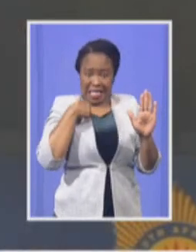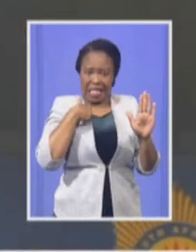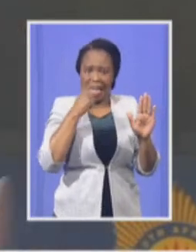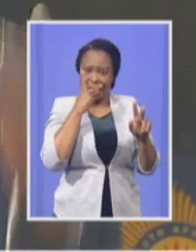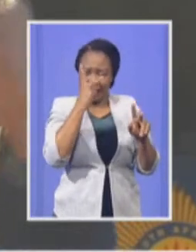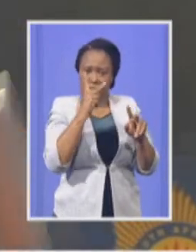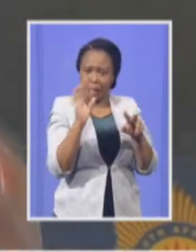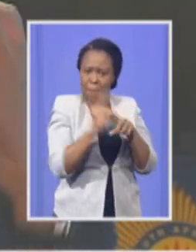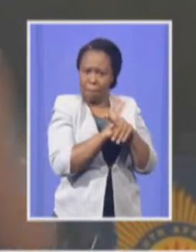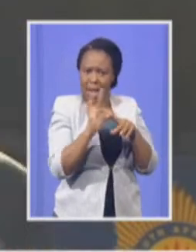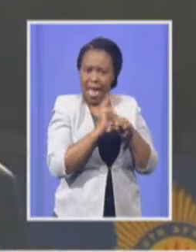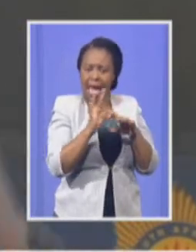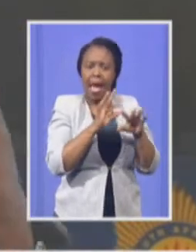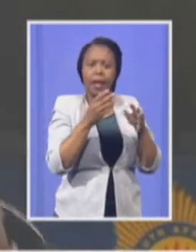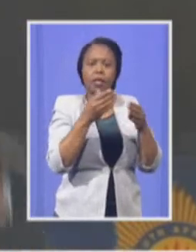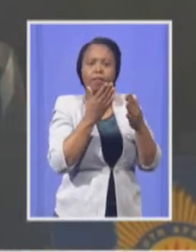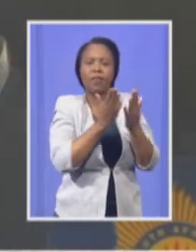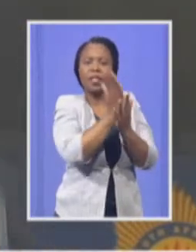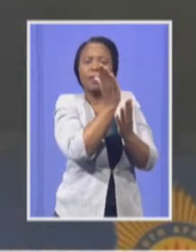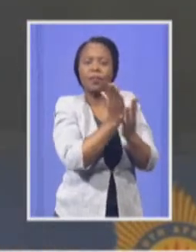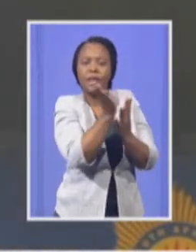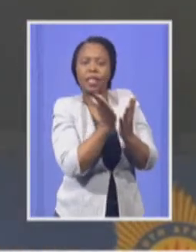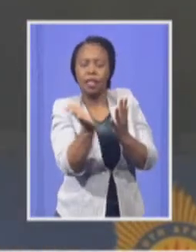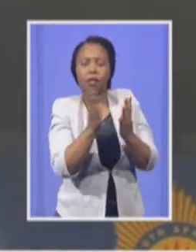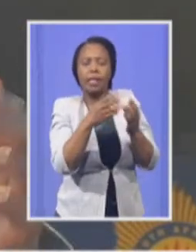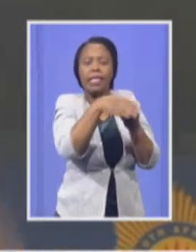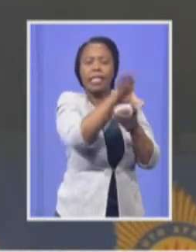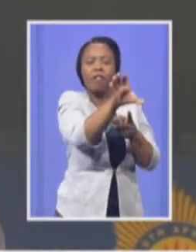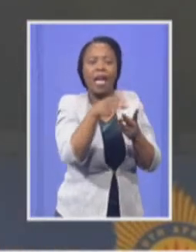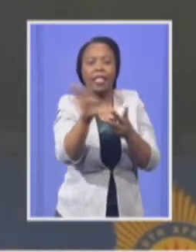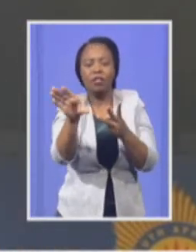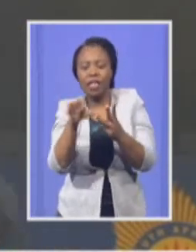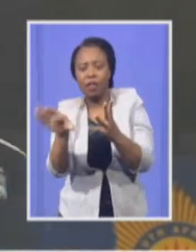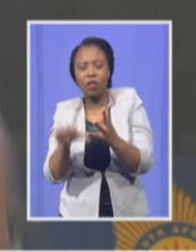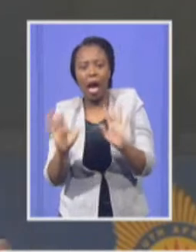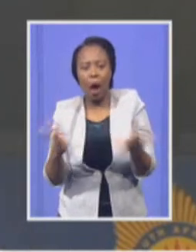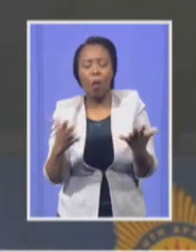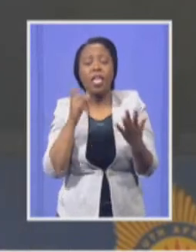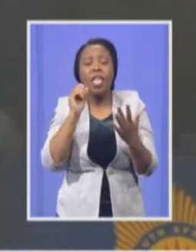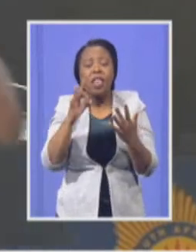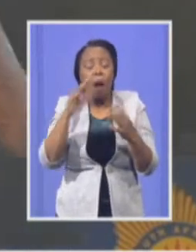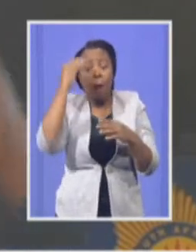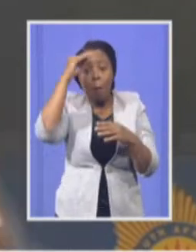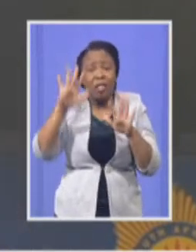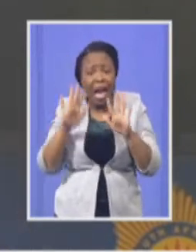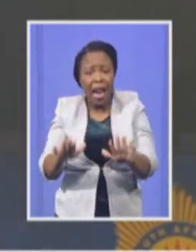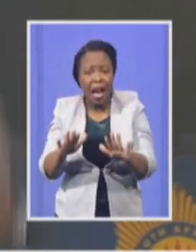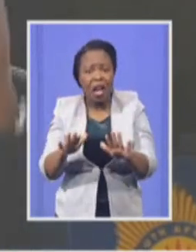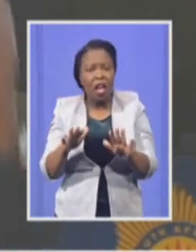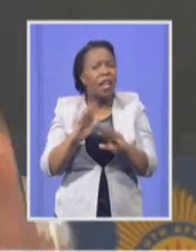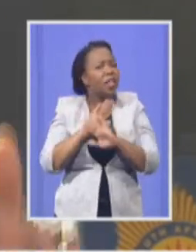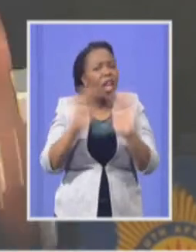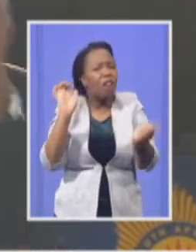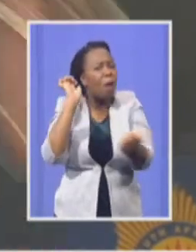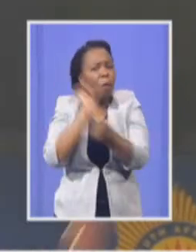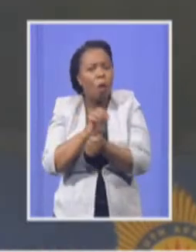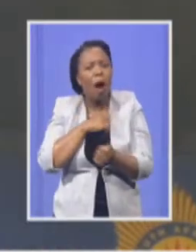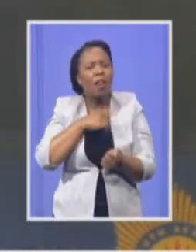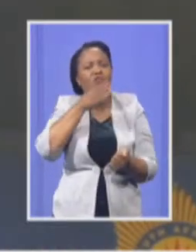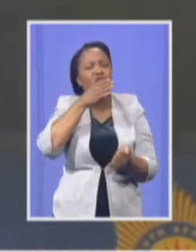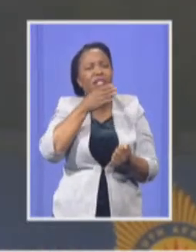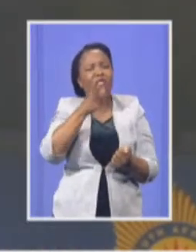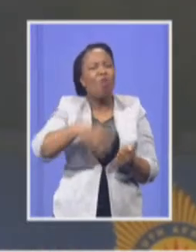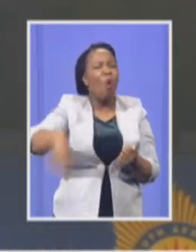ngoba uma amaphoyisa ala ebuye ezosebenza nani la akazunibopha ngoba ngizoniphuza nawo